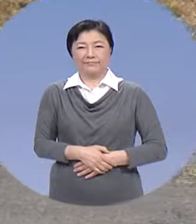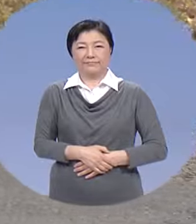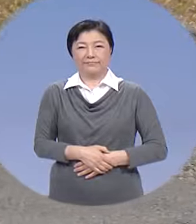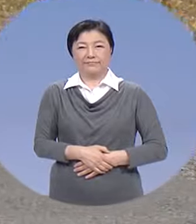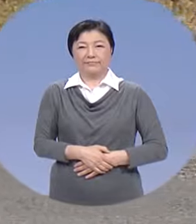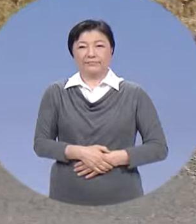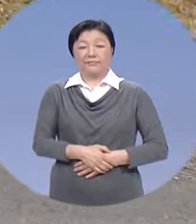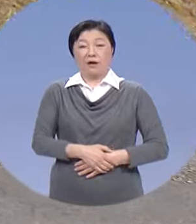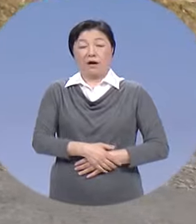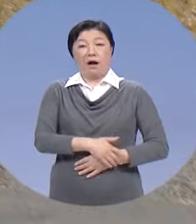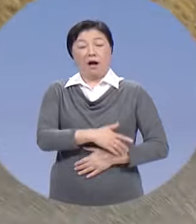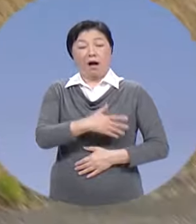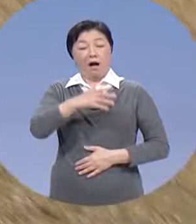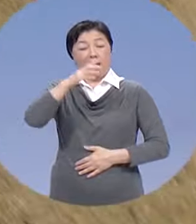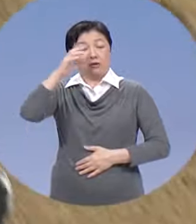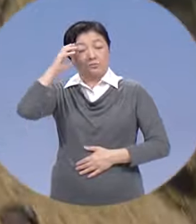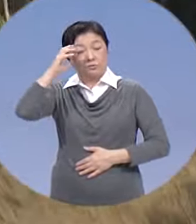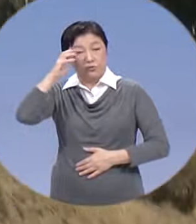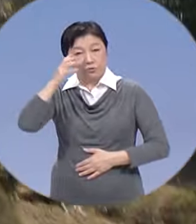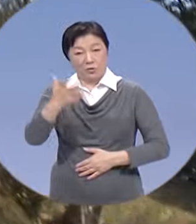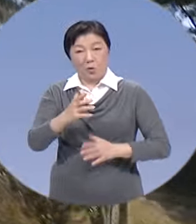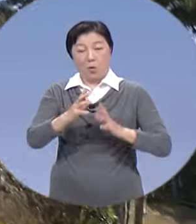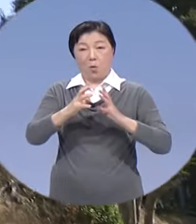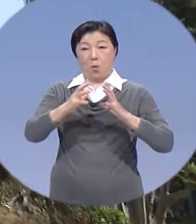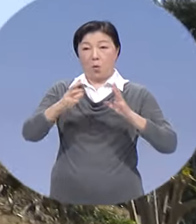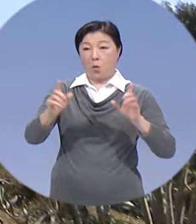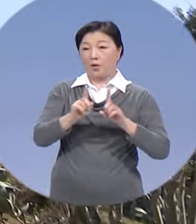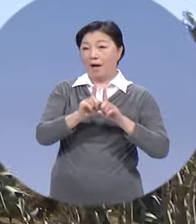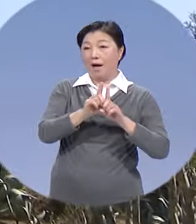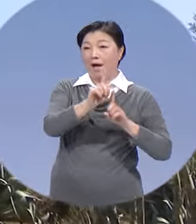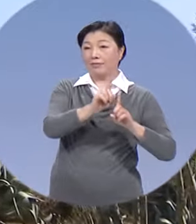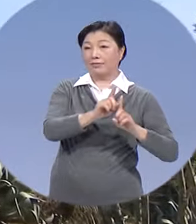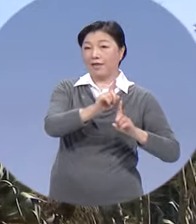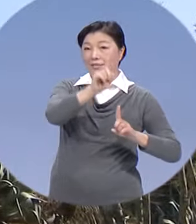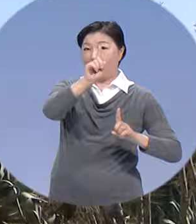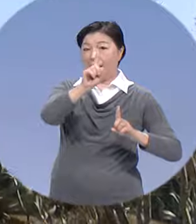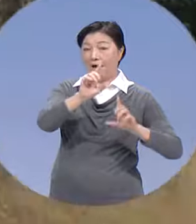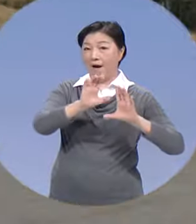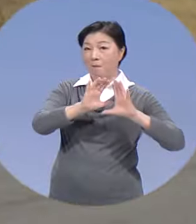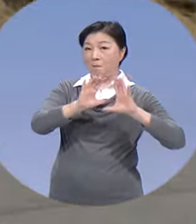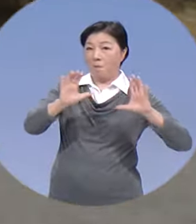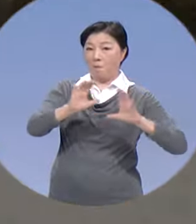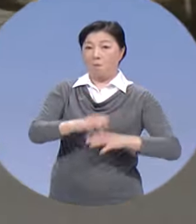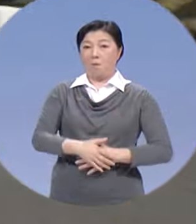わー、すごい大きいアンテナです。